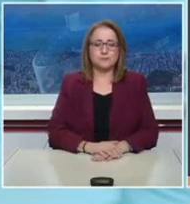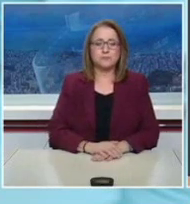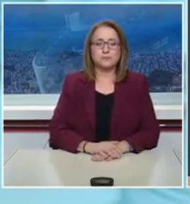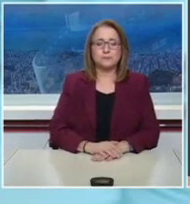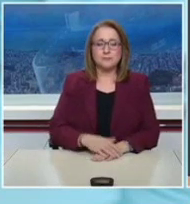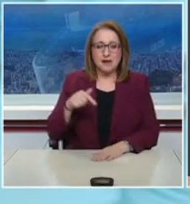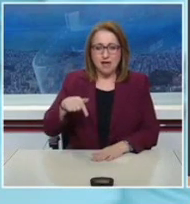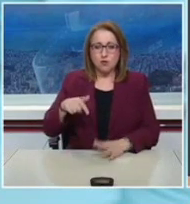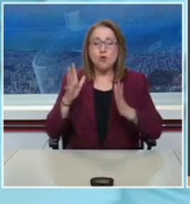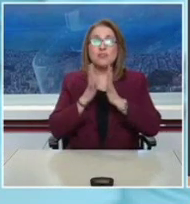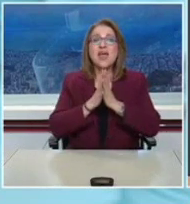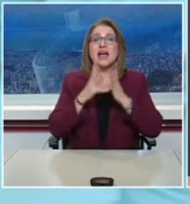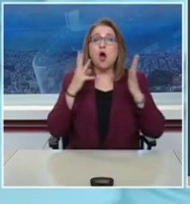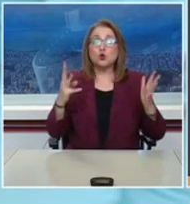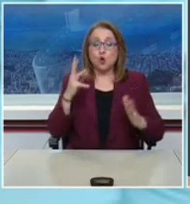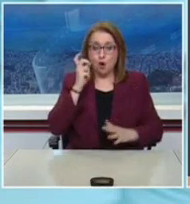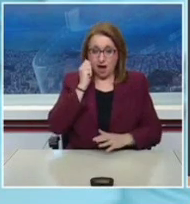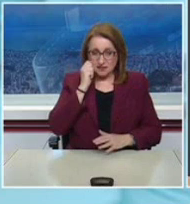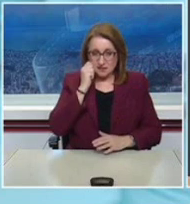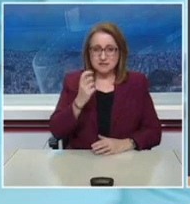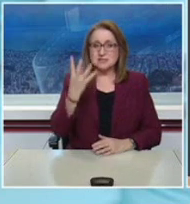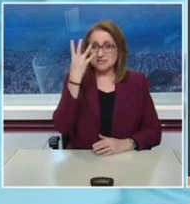είναι 18 άνδρες και 4 γυναίκες.